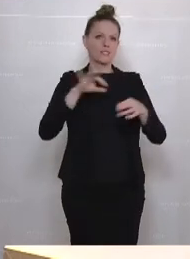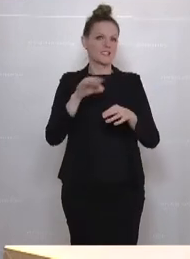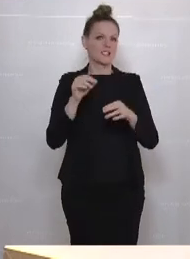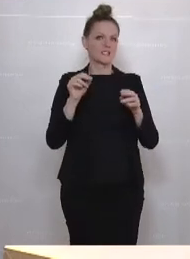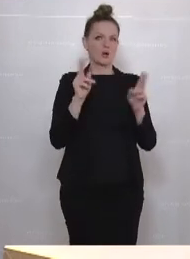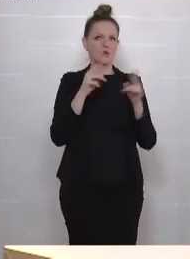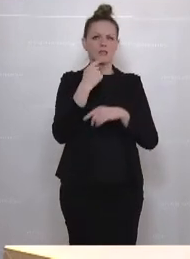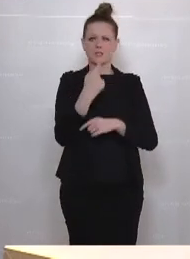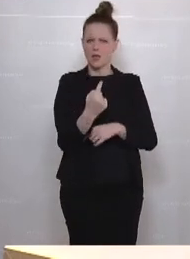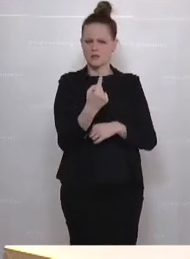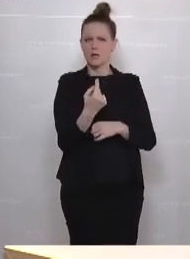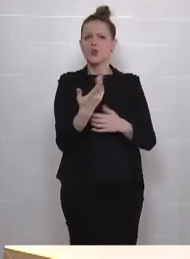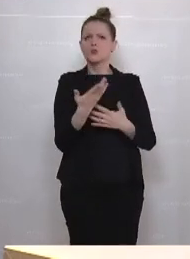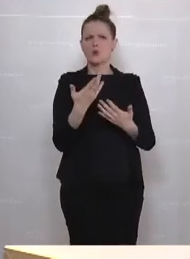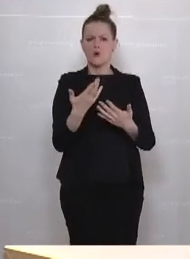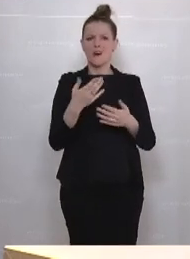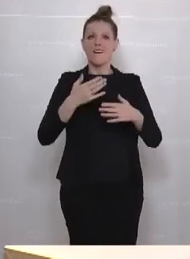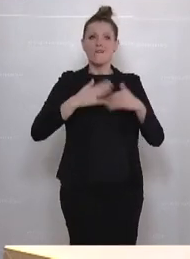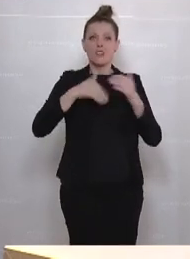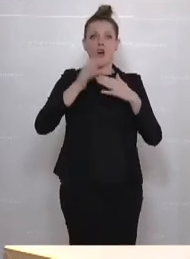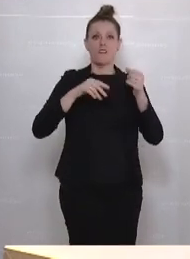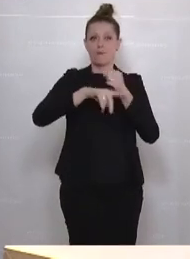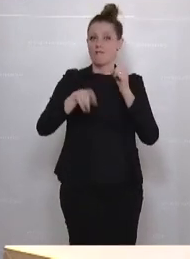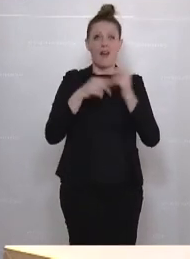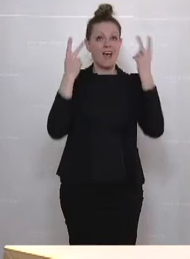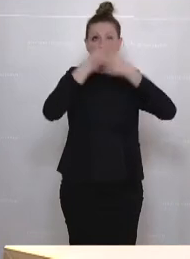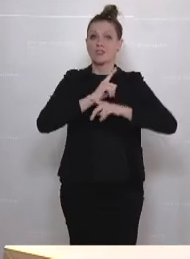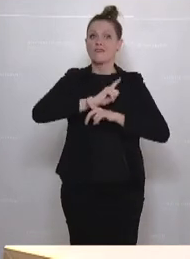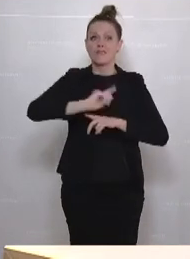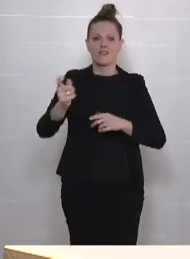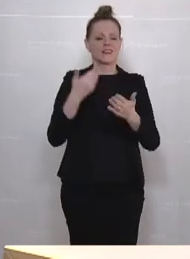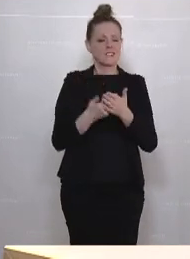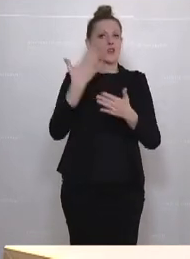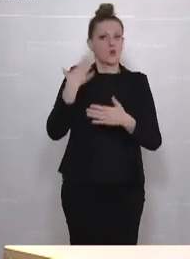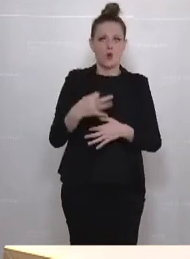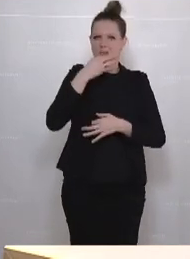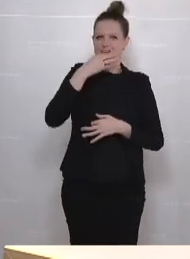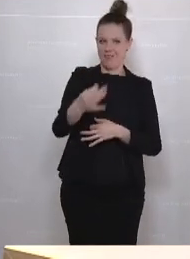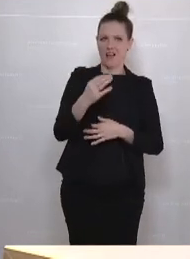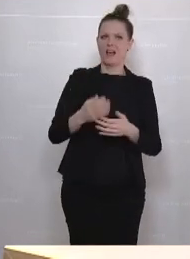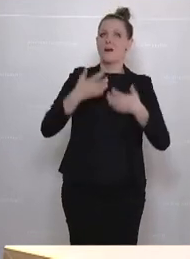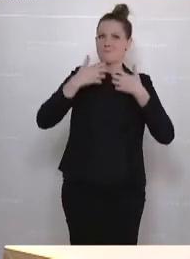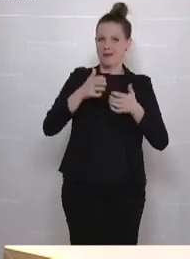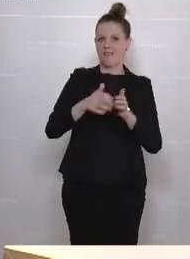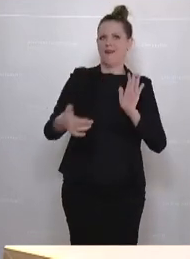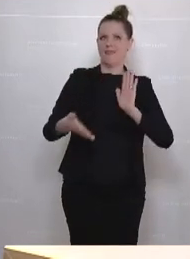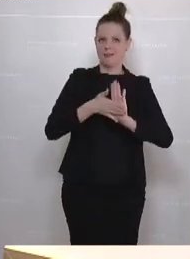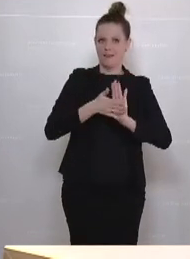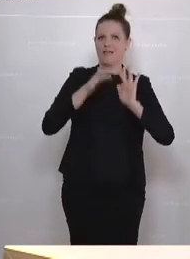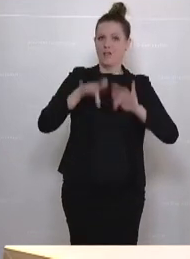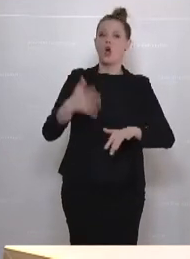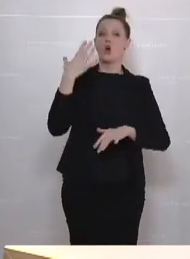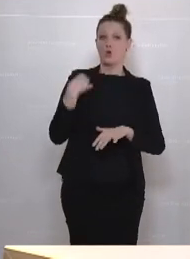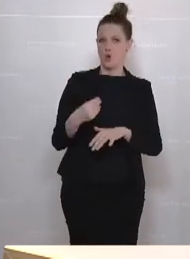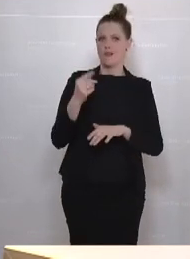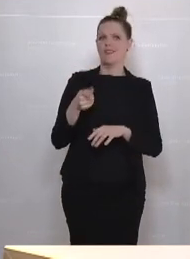die ÖVP also niemals diesem Wiederaufbaufonds zustimmen. Daher meine Frage nochmal jetzt mit diesem vorliegenden Bericht: Überdenken Sie noch einmal